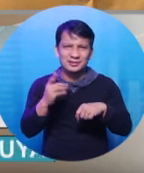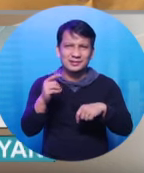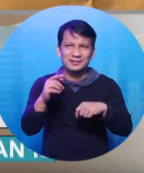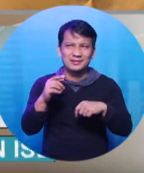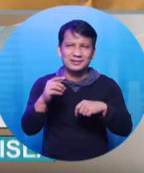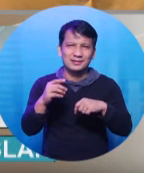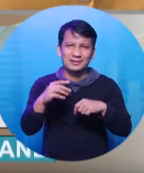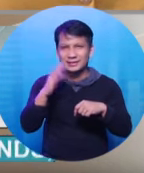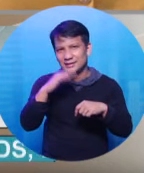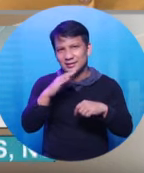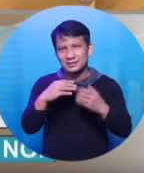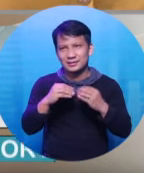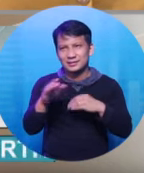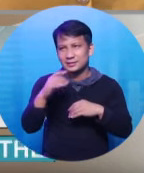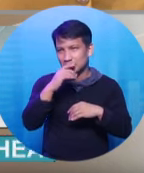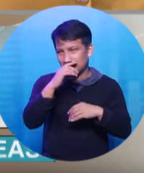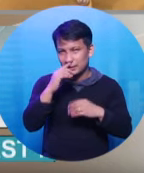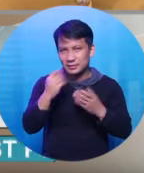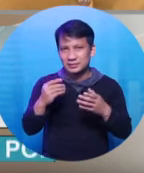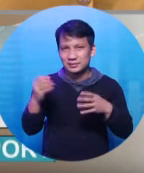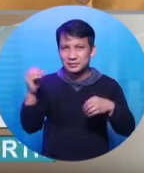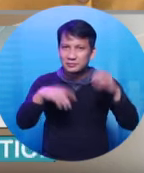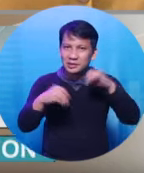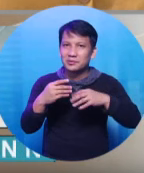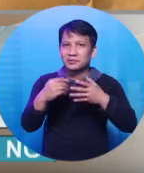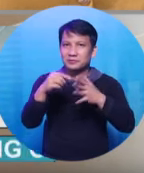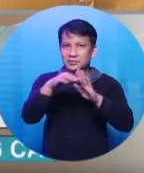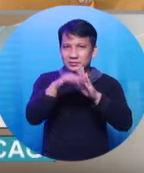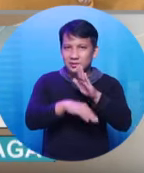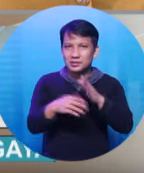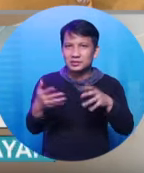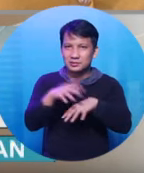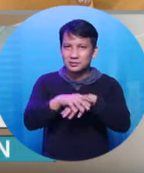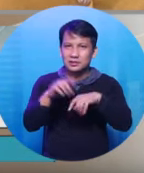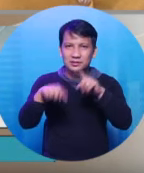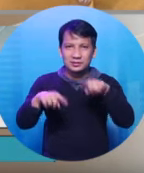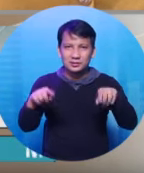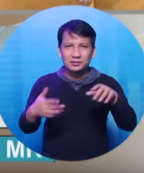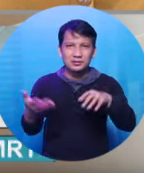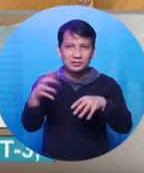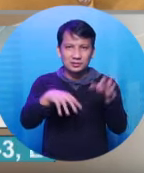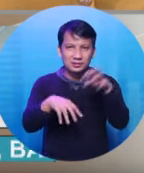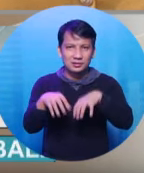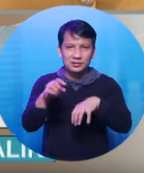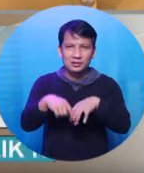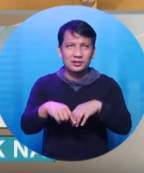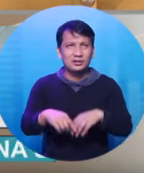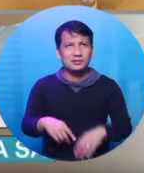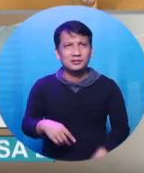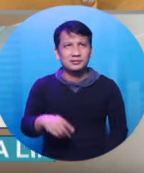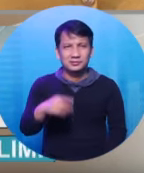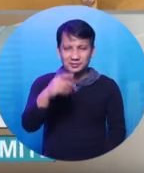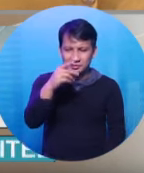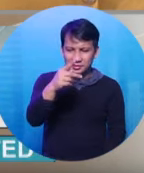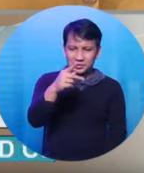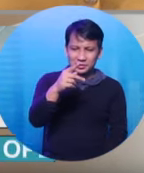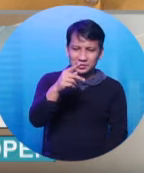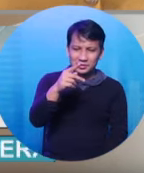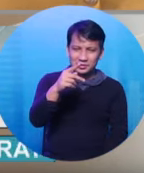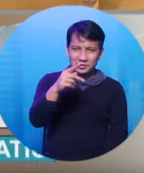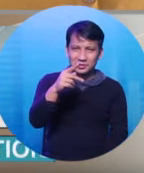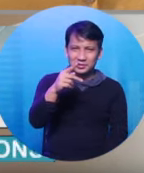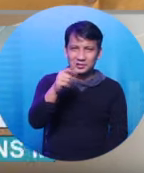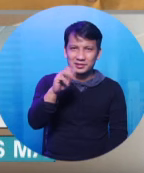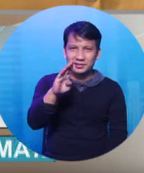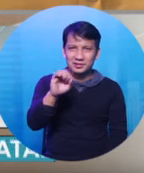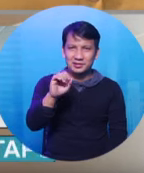siya maanghang gaano. Marami lang spices, mixed of different spices. Ano ang pangalan ulit para pag napunta ko diyan sa Doha, yan